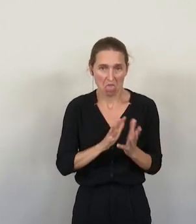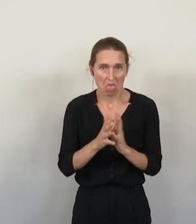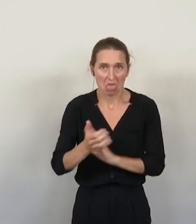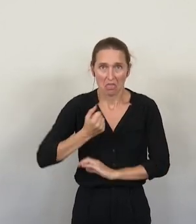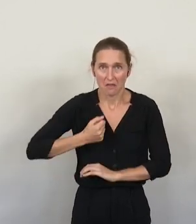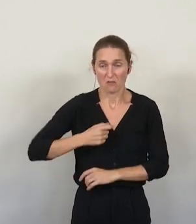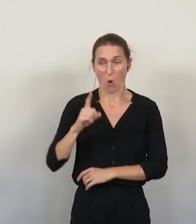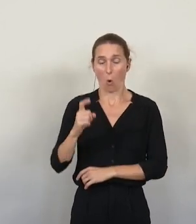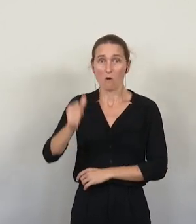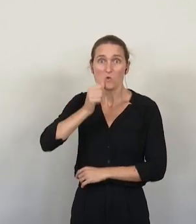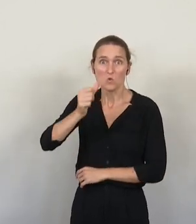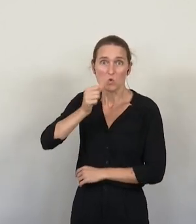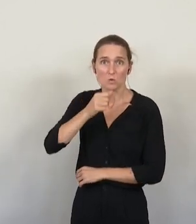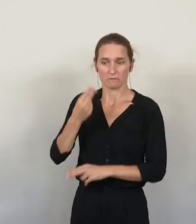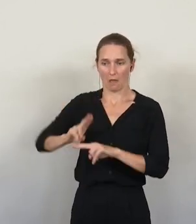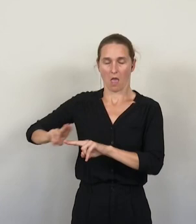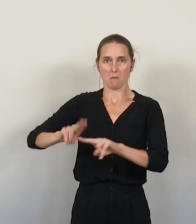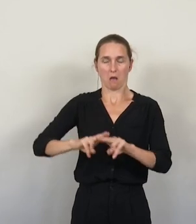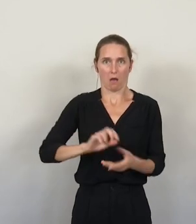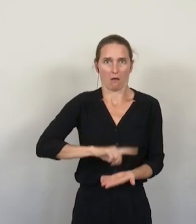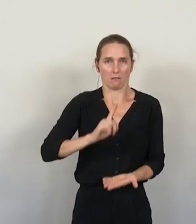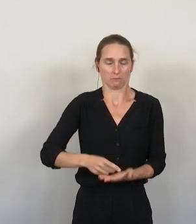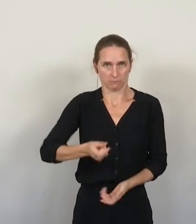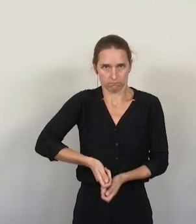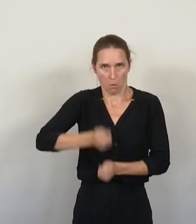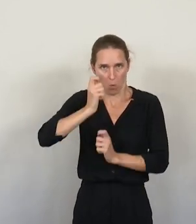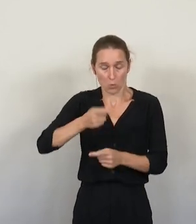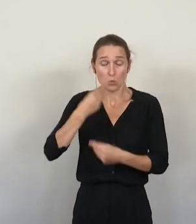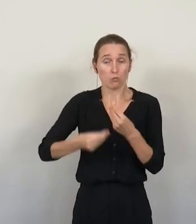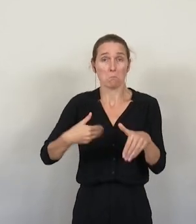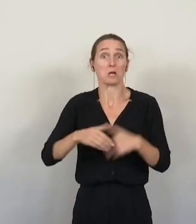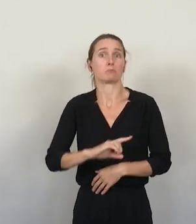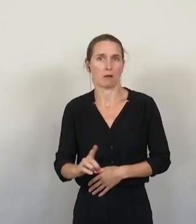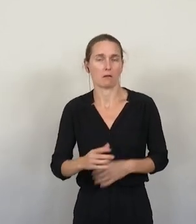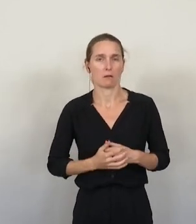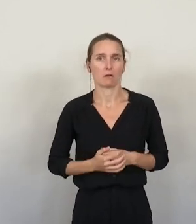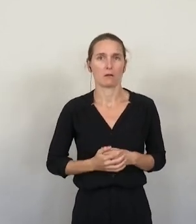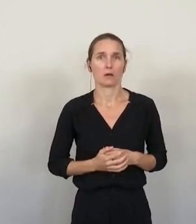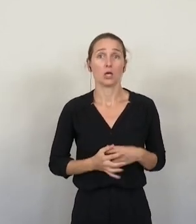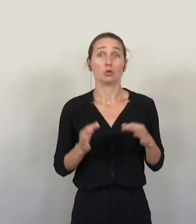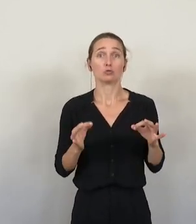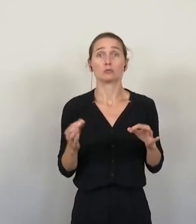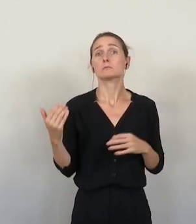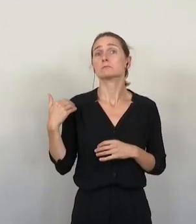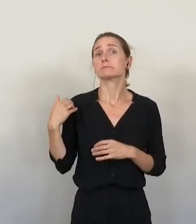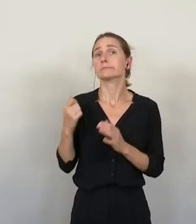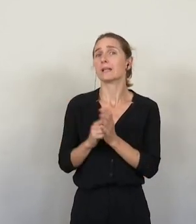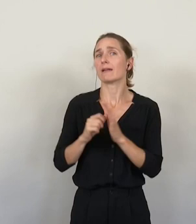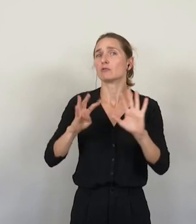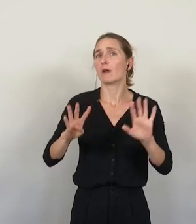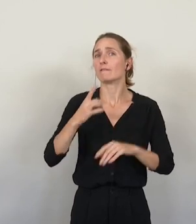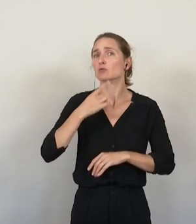eau coû en maintenance voire hors service et c'est la citation du dossier de presse du 9 juin